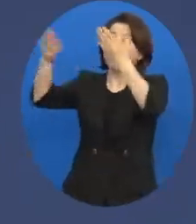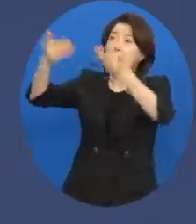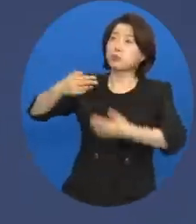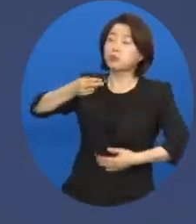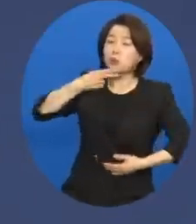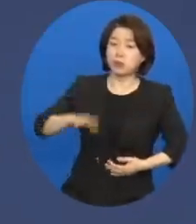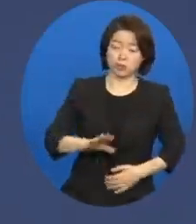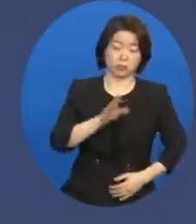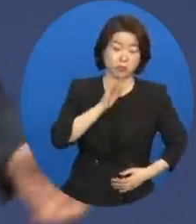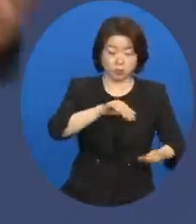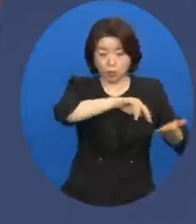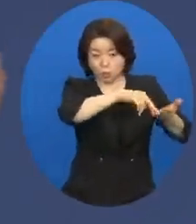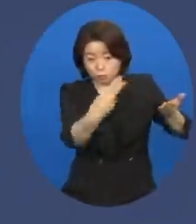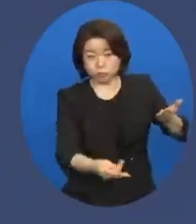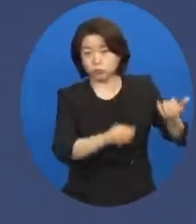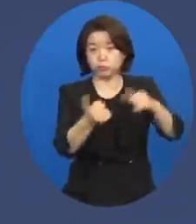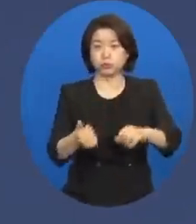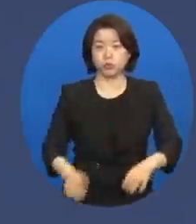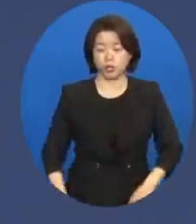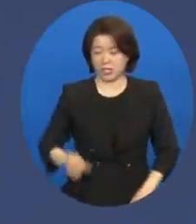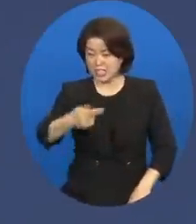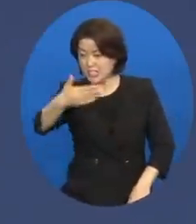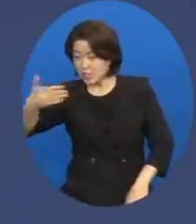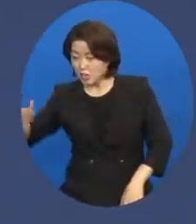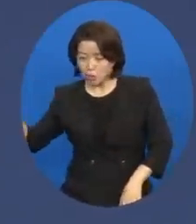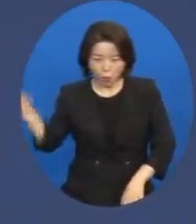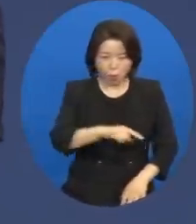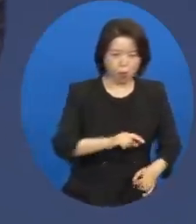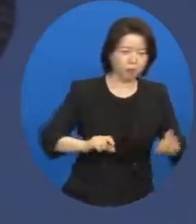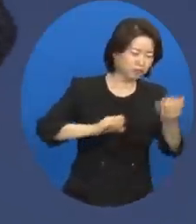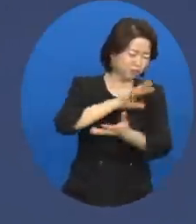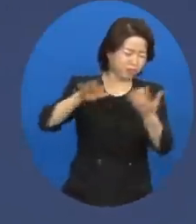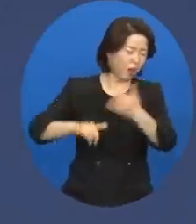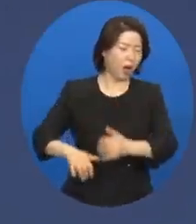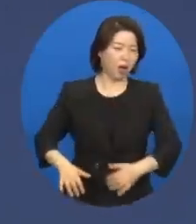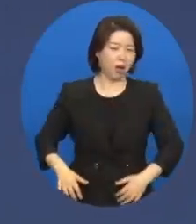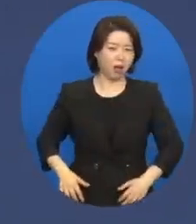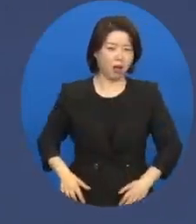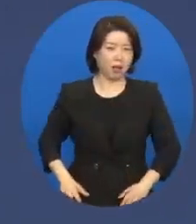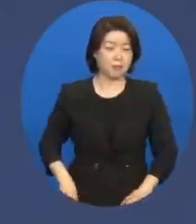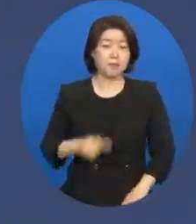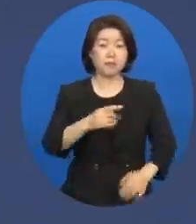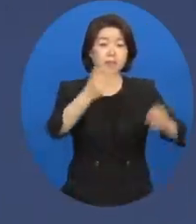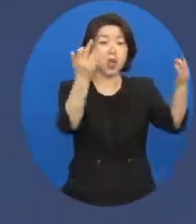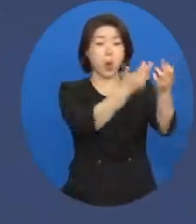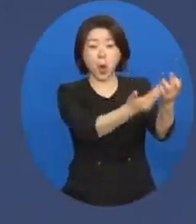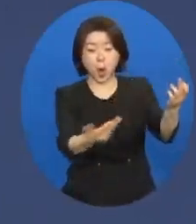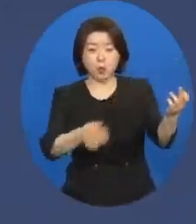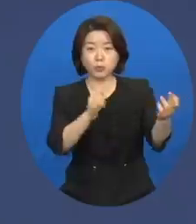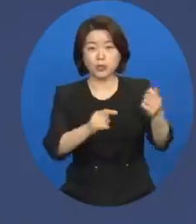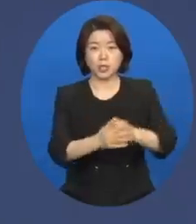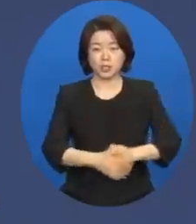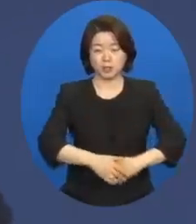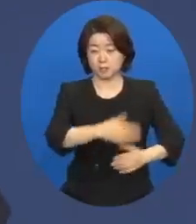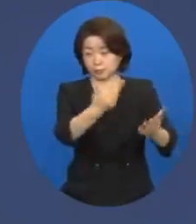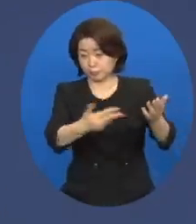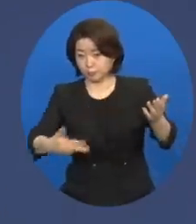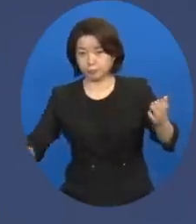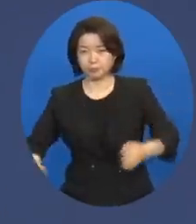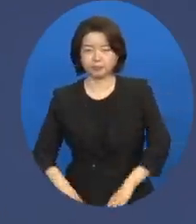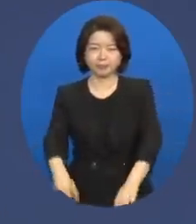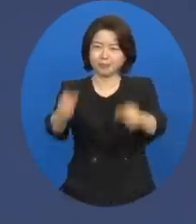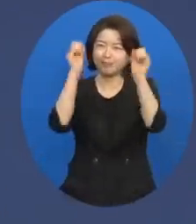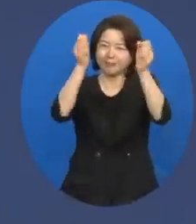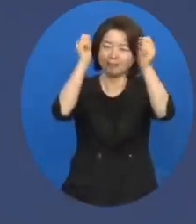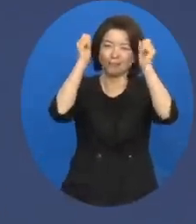진짜로 굴러떨어졌어. 그래서 119 올라오고 난리 다녔어요. 그리고 그 골짜기가 산 골짜기마다 무당들 뭐